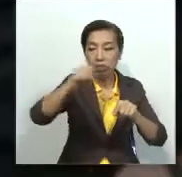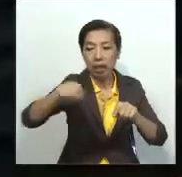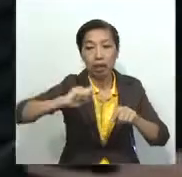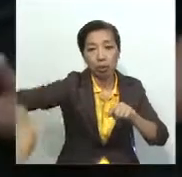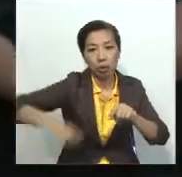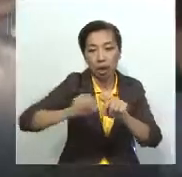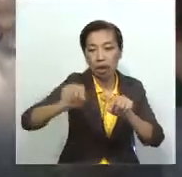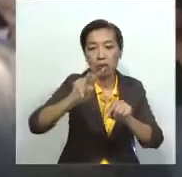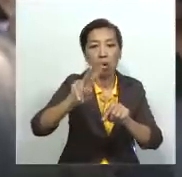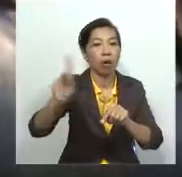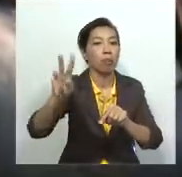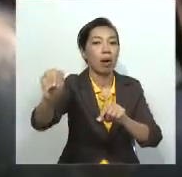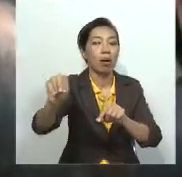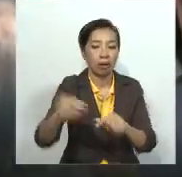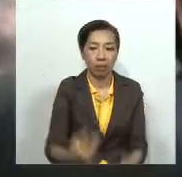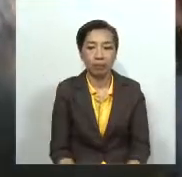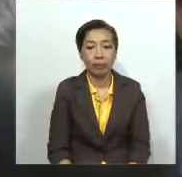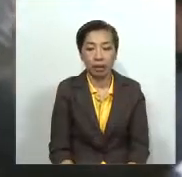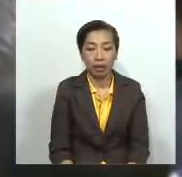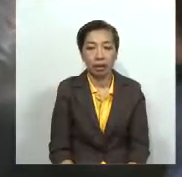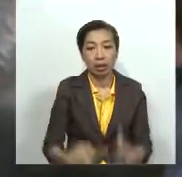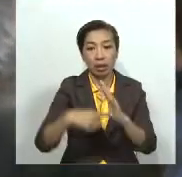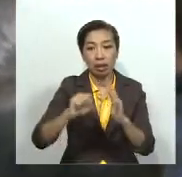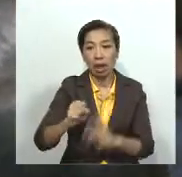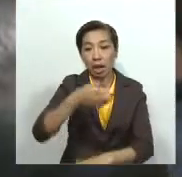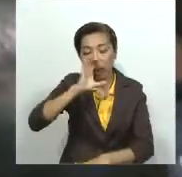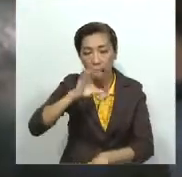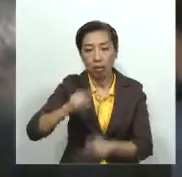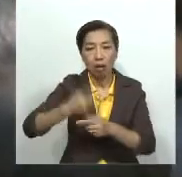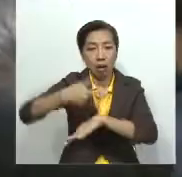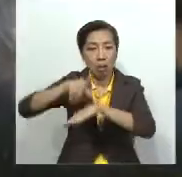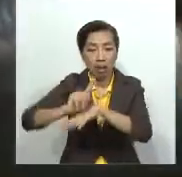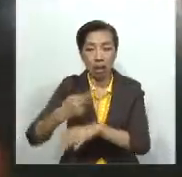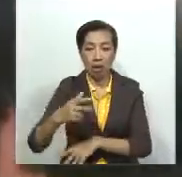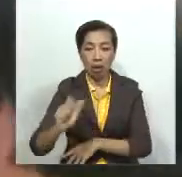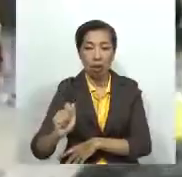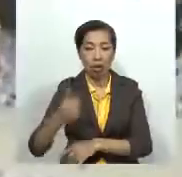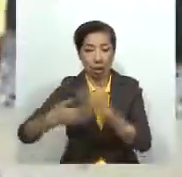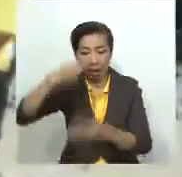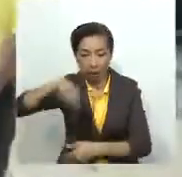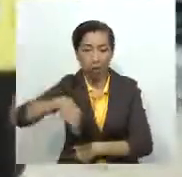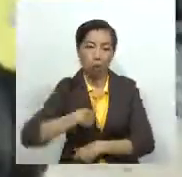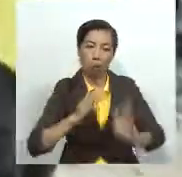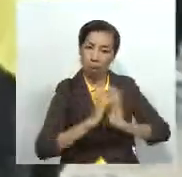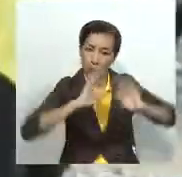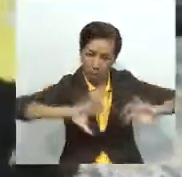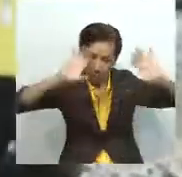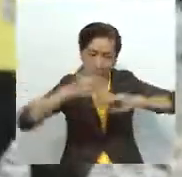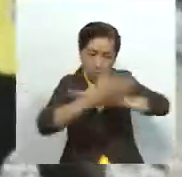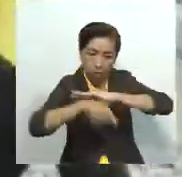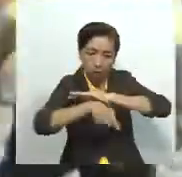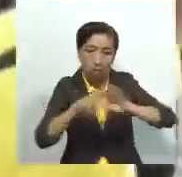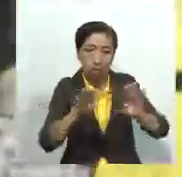จริญวัฒนชัยประธานหอการค้าจังหวัดสระแก้วเนี่ยได้กล่าวขอบคุณรัฐบาลที่กล้าที่จะเปิดสถานีรถไฟแห่งนี้ขึ้นมา